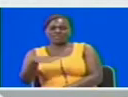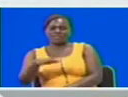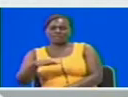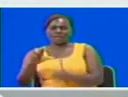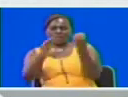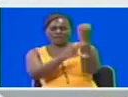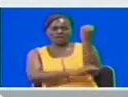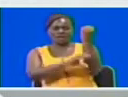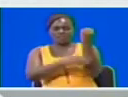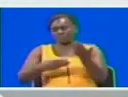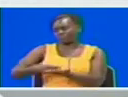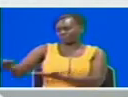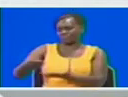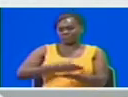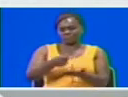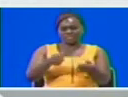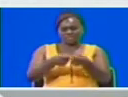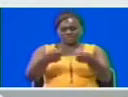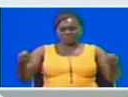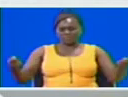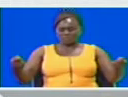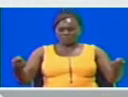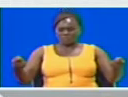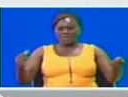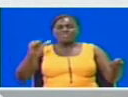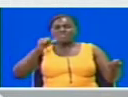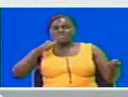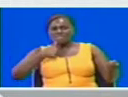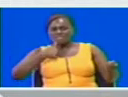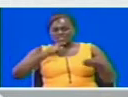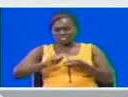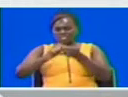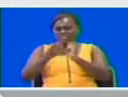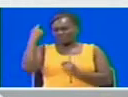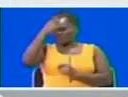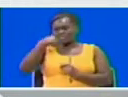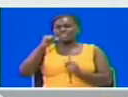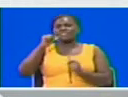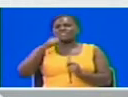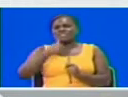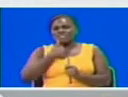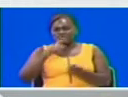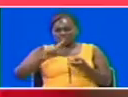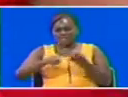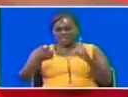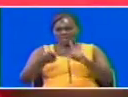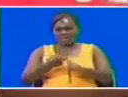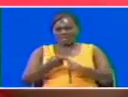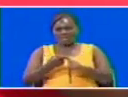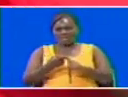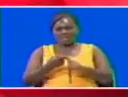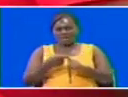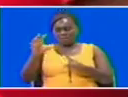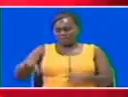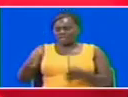nchini kulinadi gazeti mpya la The Standard, ama mabadiliko masura mpya gazeti mpya la The Standard ambalo limeingia